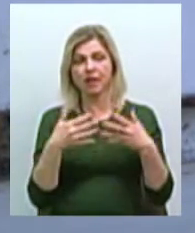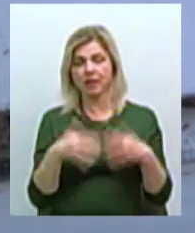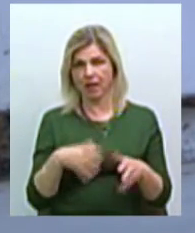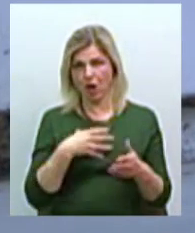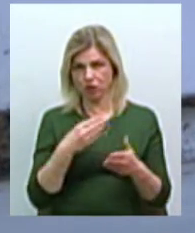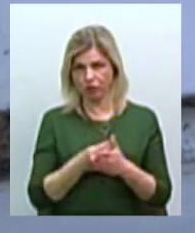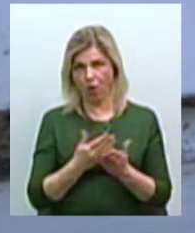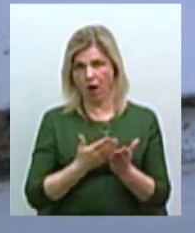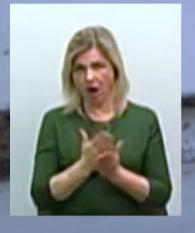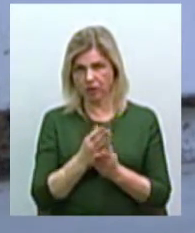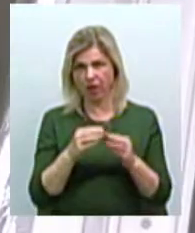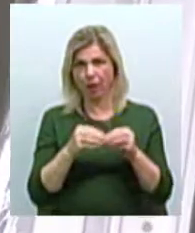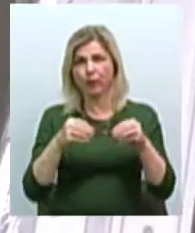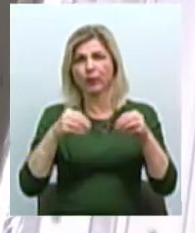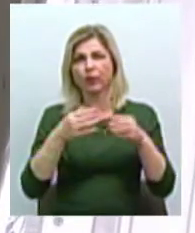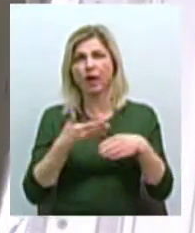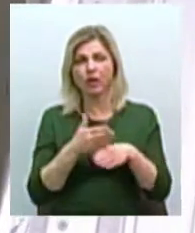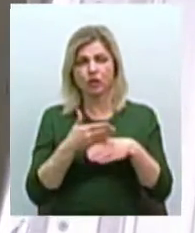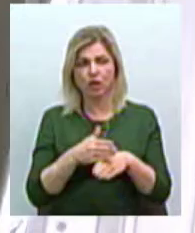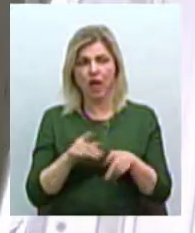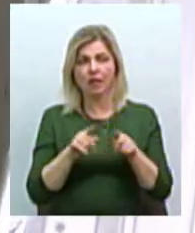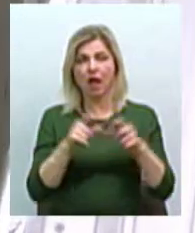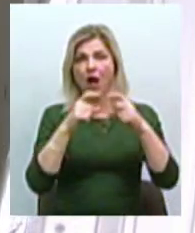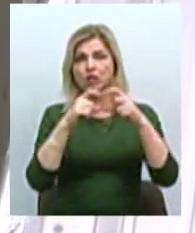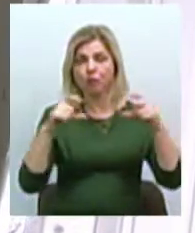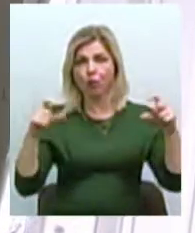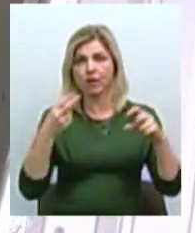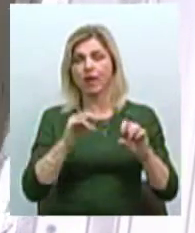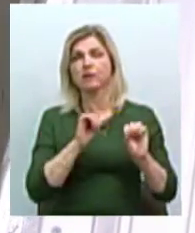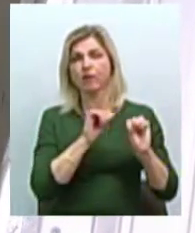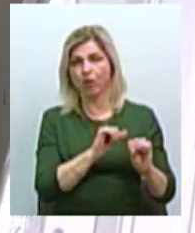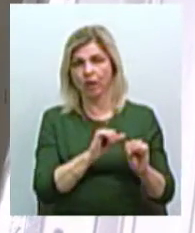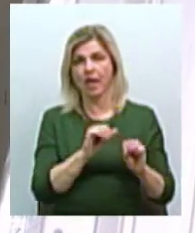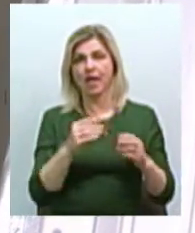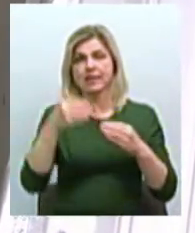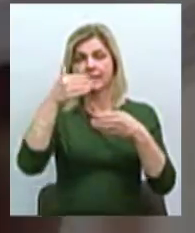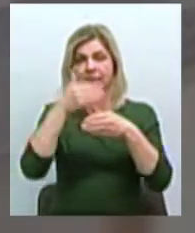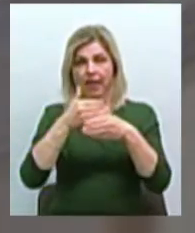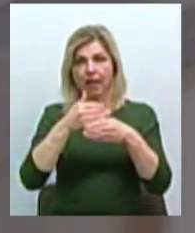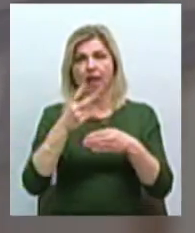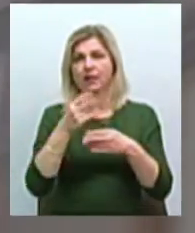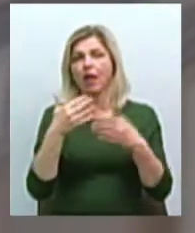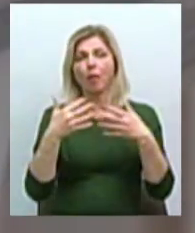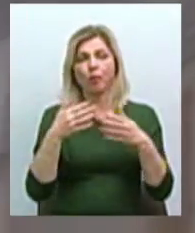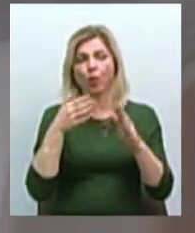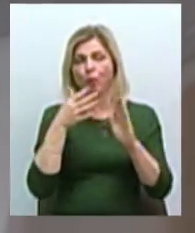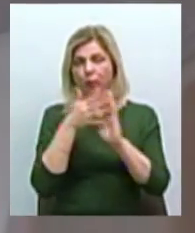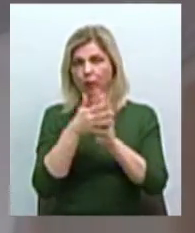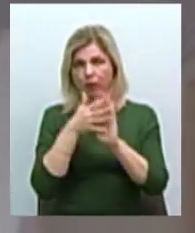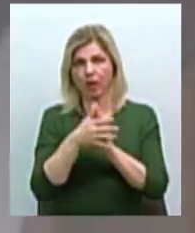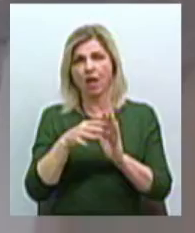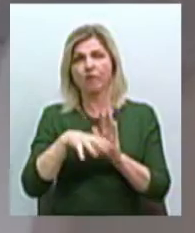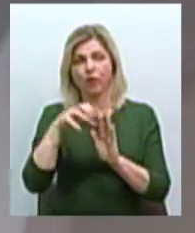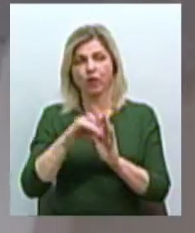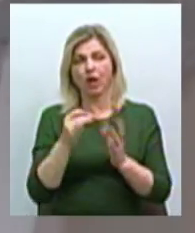властивості та кришиться. Ось така смуга передбачена для ізоляції стиків віконної рами зі стінами. Вона не пропускає випаровування назовні і